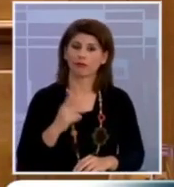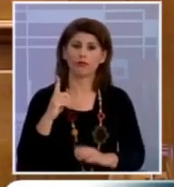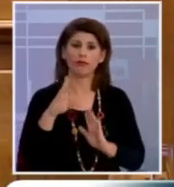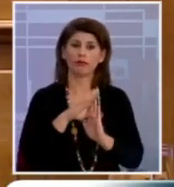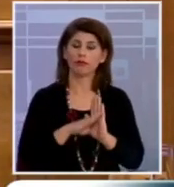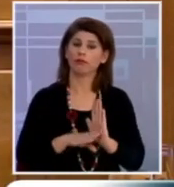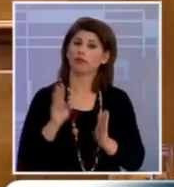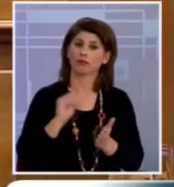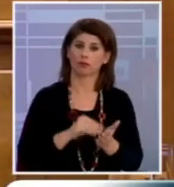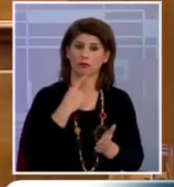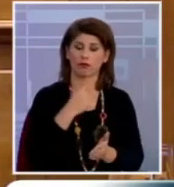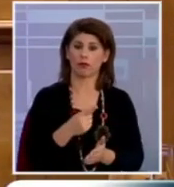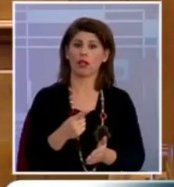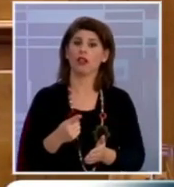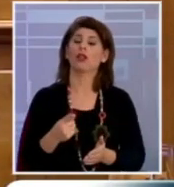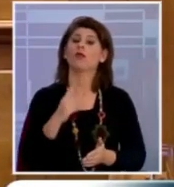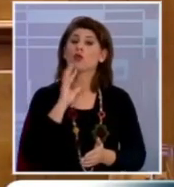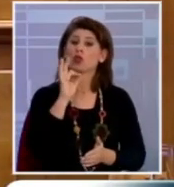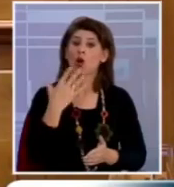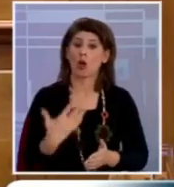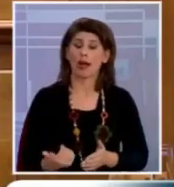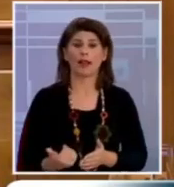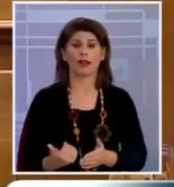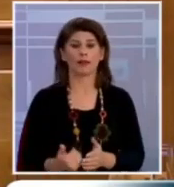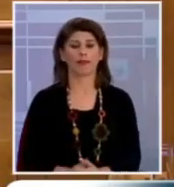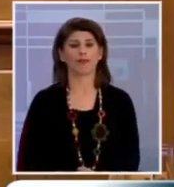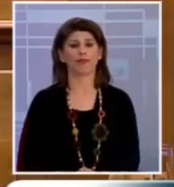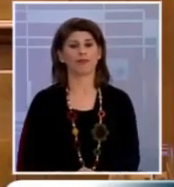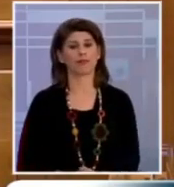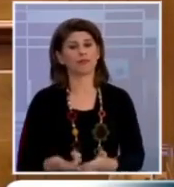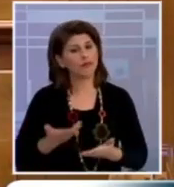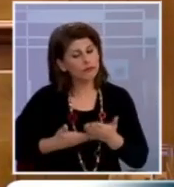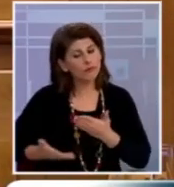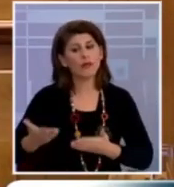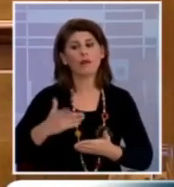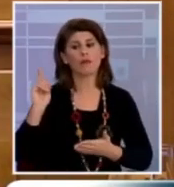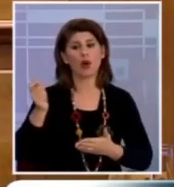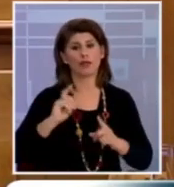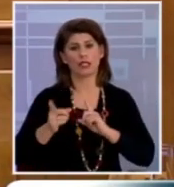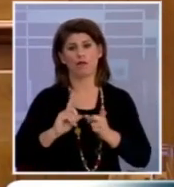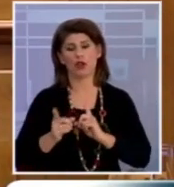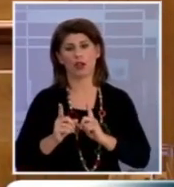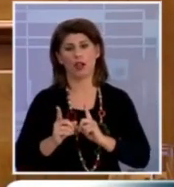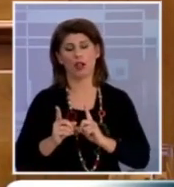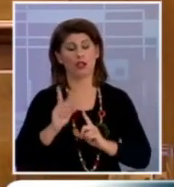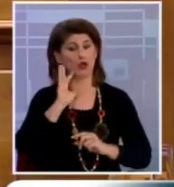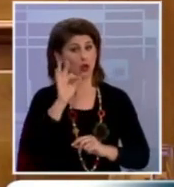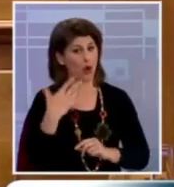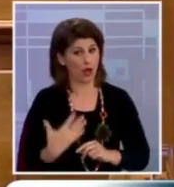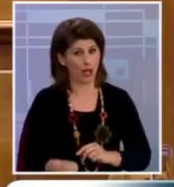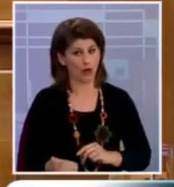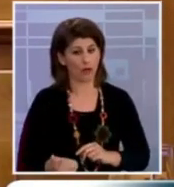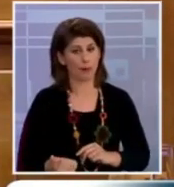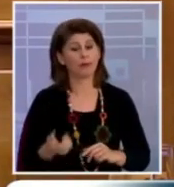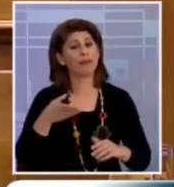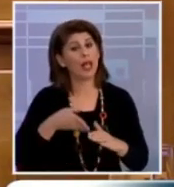πρόγραμμα, επαναλαμβάνω, που επιδιώκει την αμοιβαία πολιτική συμφωνία. Επιδιώκουμε